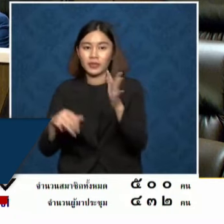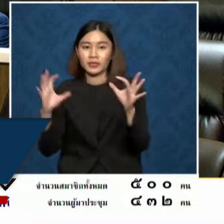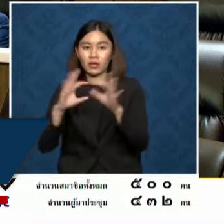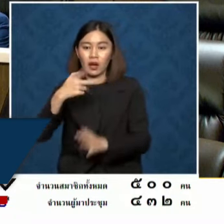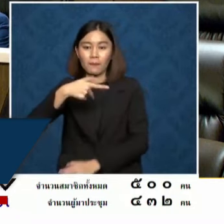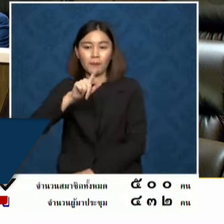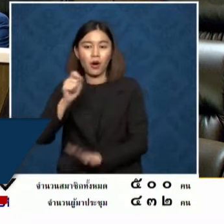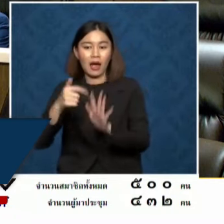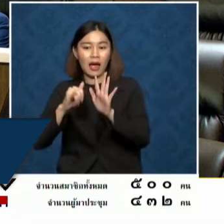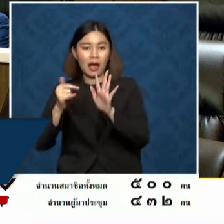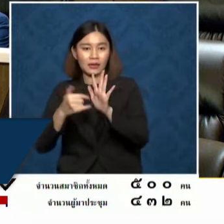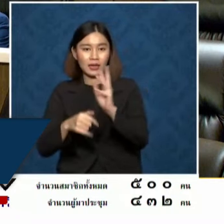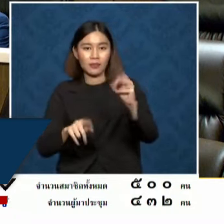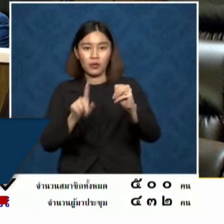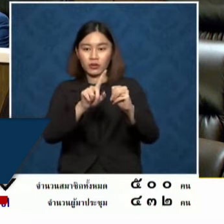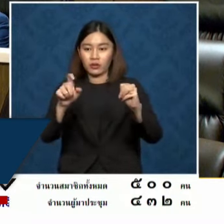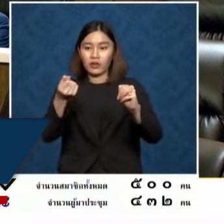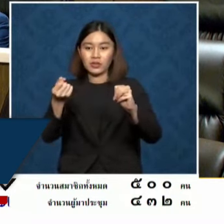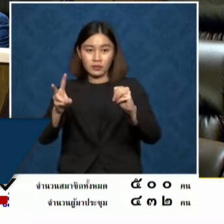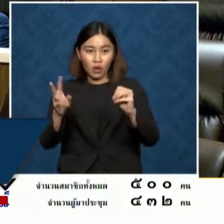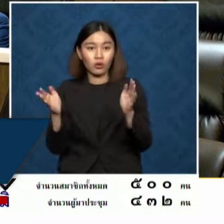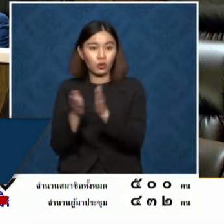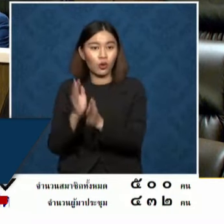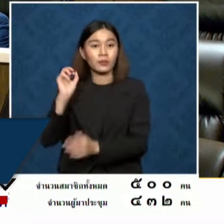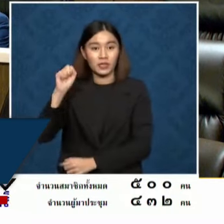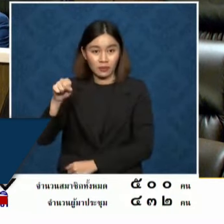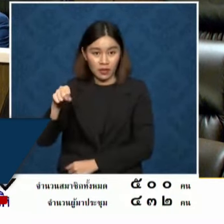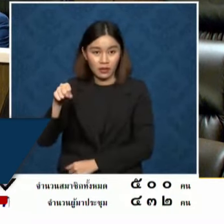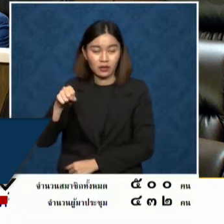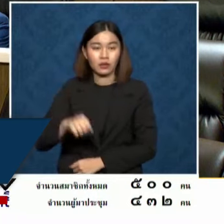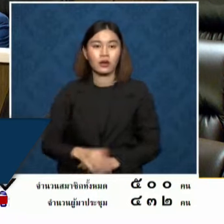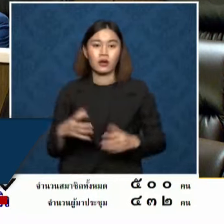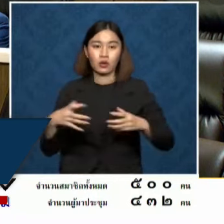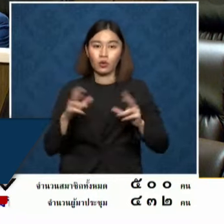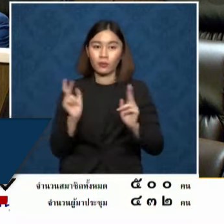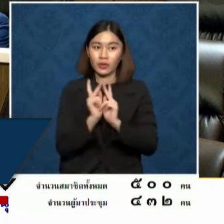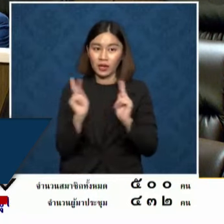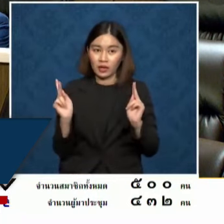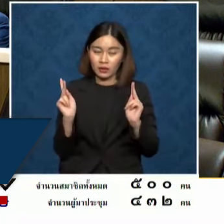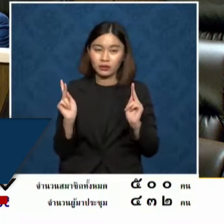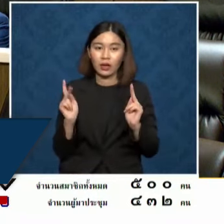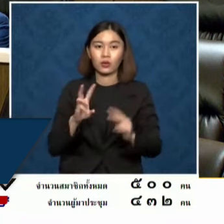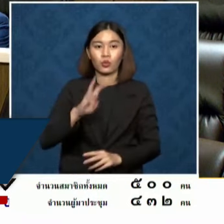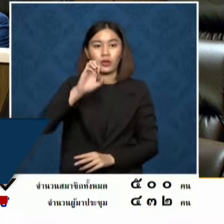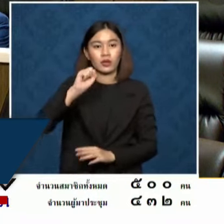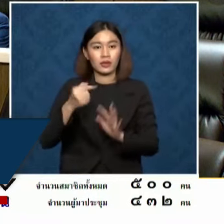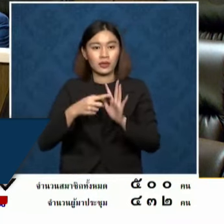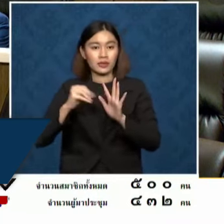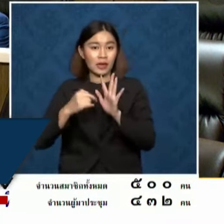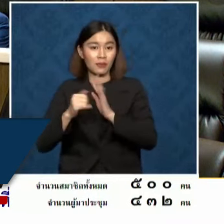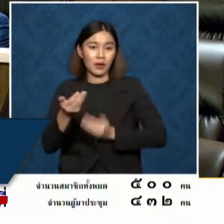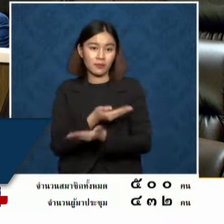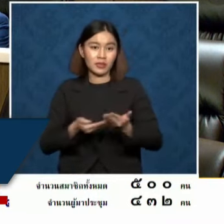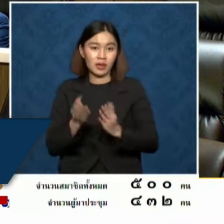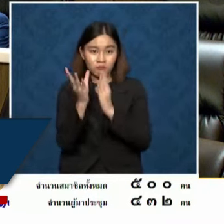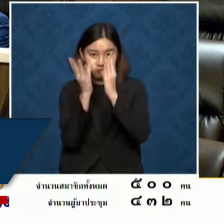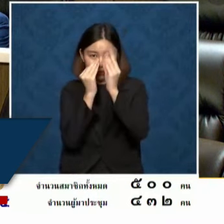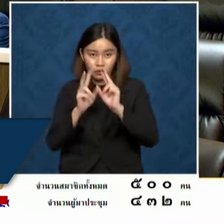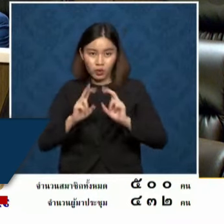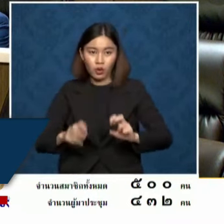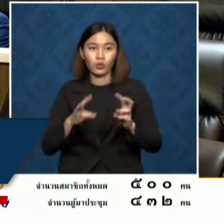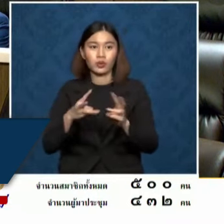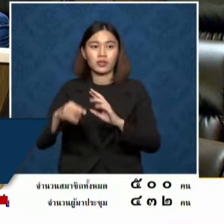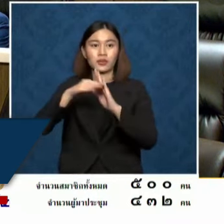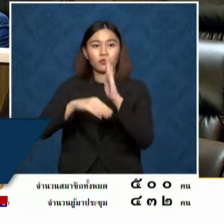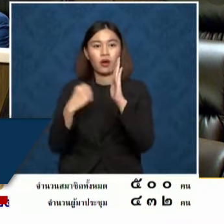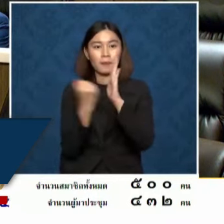ปอาญามาตรา 112ด้วยใช่หรือไม่กรรมการกรรมาธิการวิสามัญพิจารณาศึกษาแนวทางการ